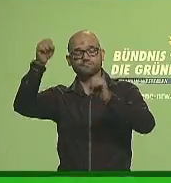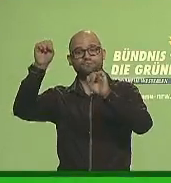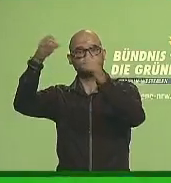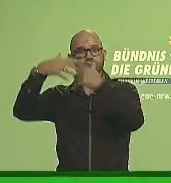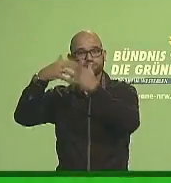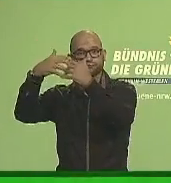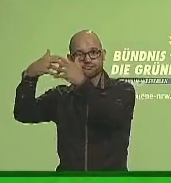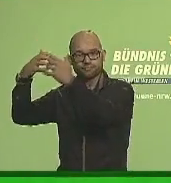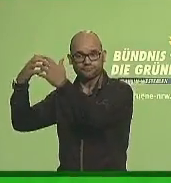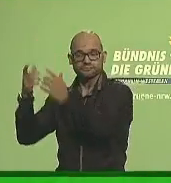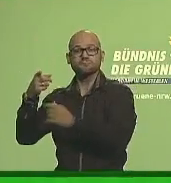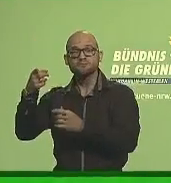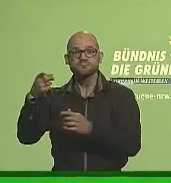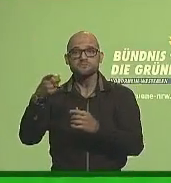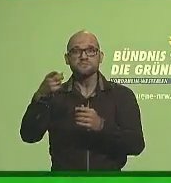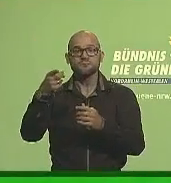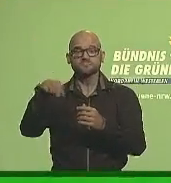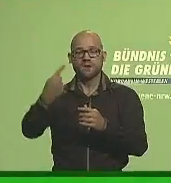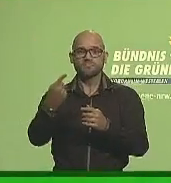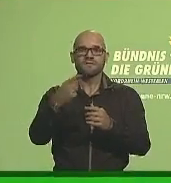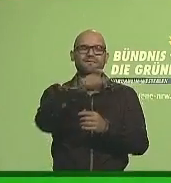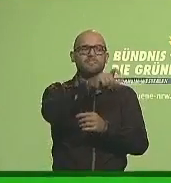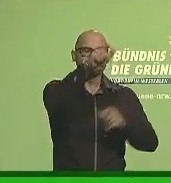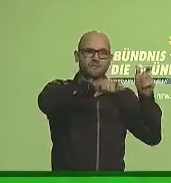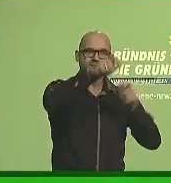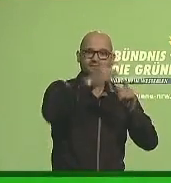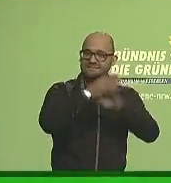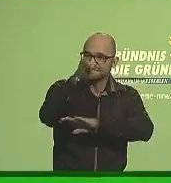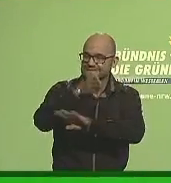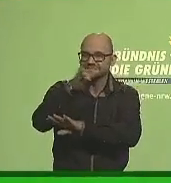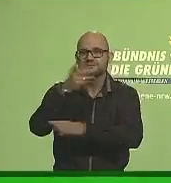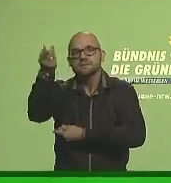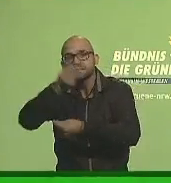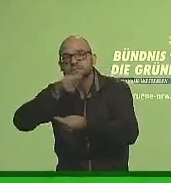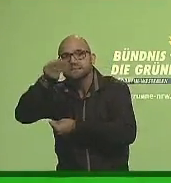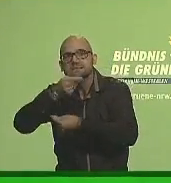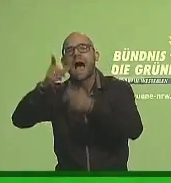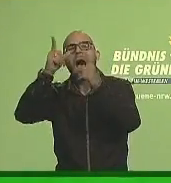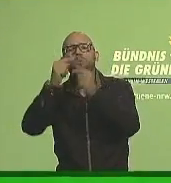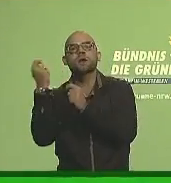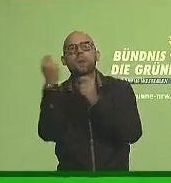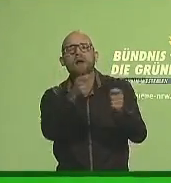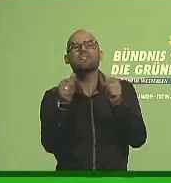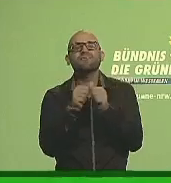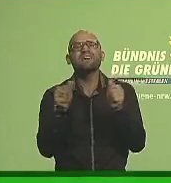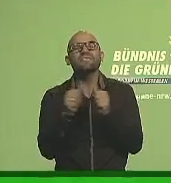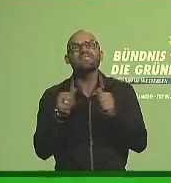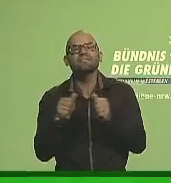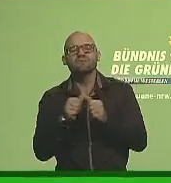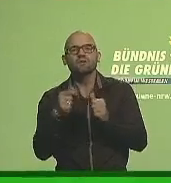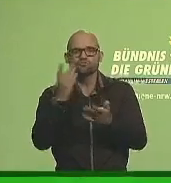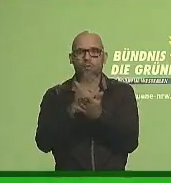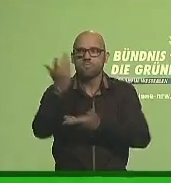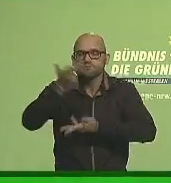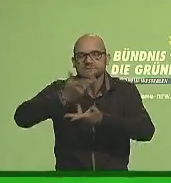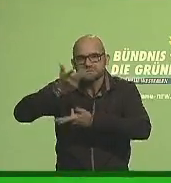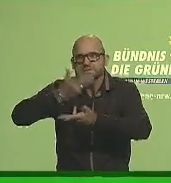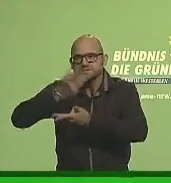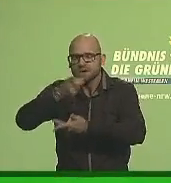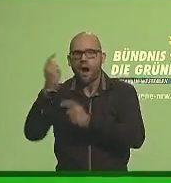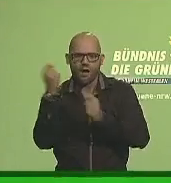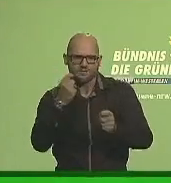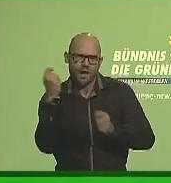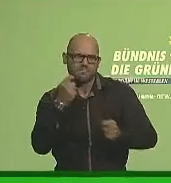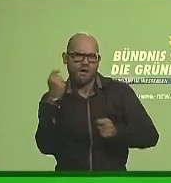die Wirtschaftsunternehmen dazu zu bringen, auch eine Ausnahme zu beantragen. Das heißt, der Wirtschaftsminister hat hier, das Einzige, was er geschafft hat, hier